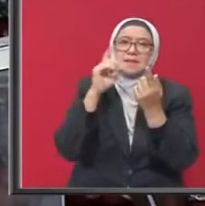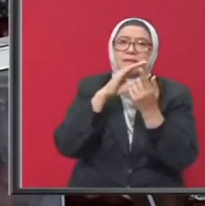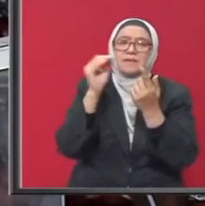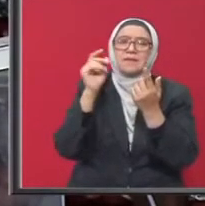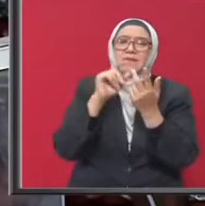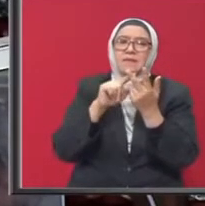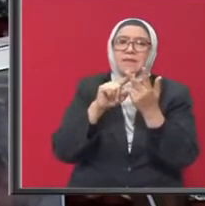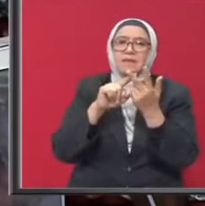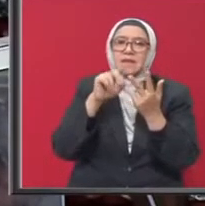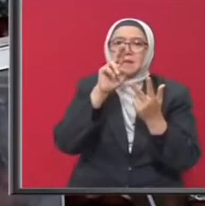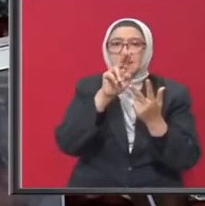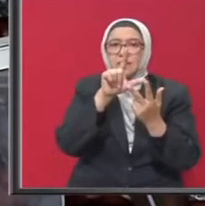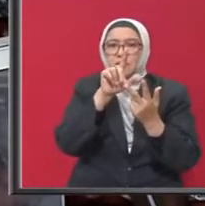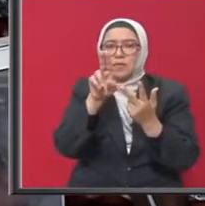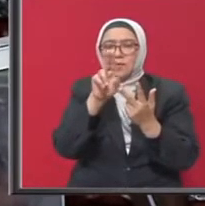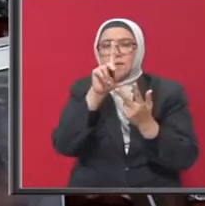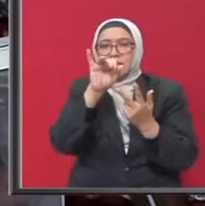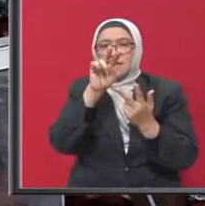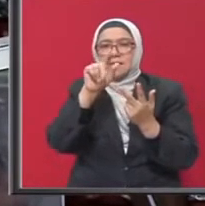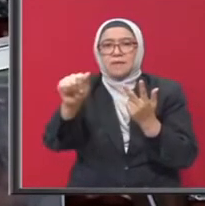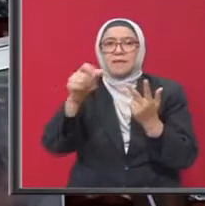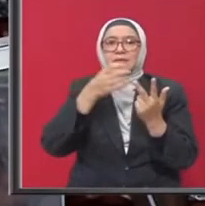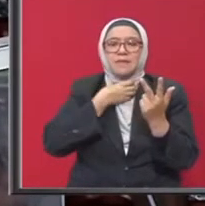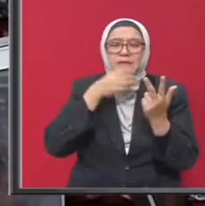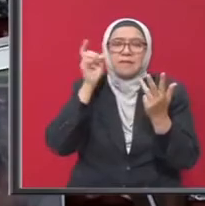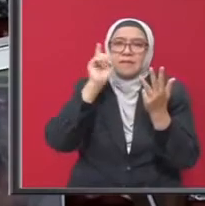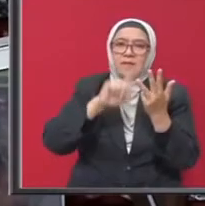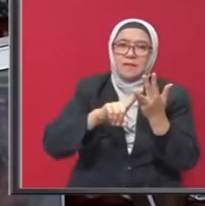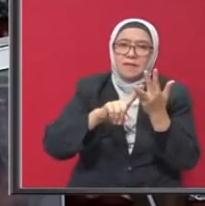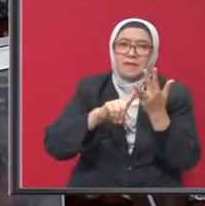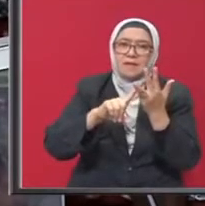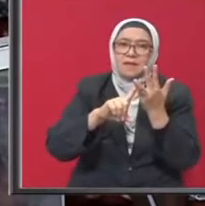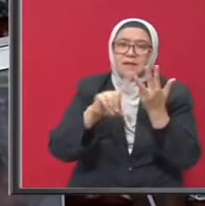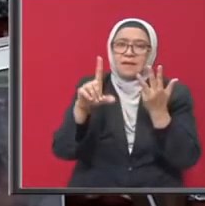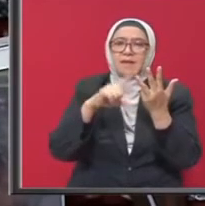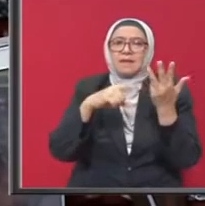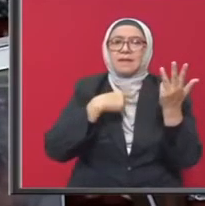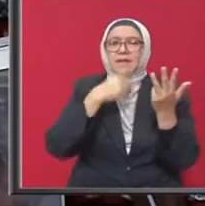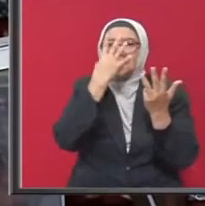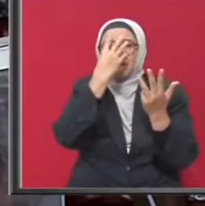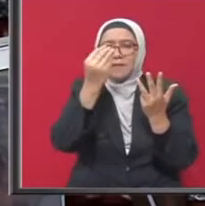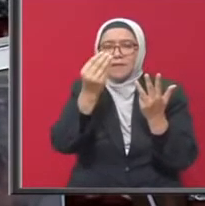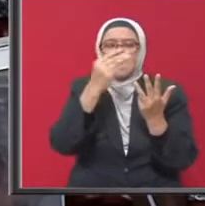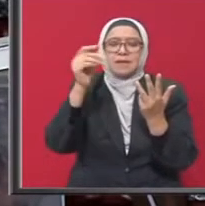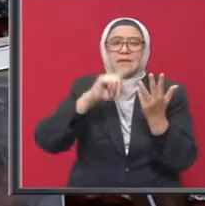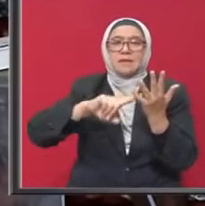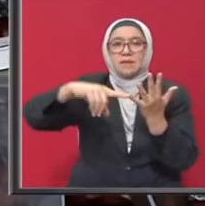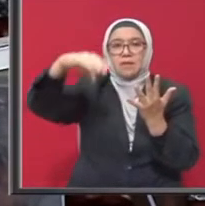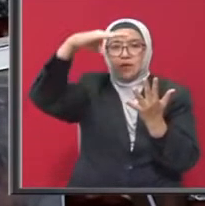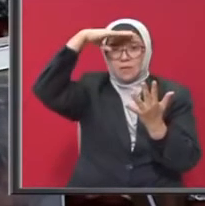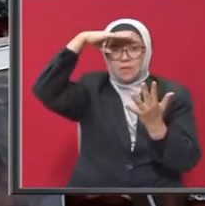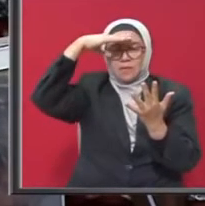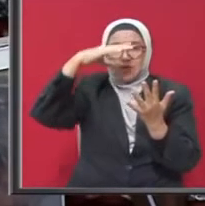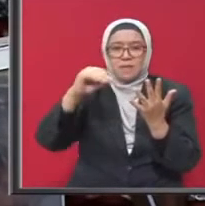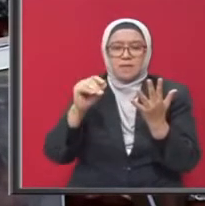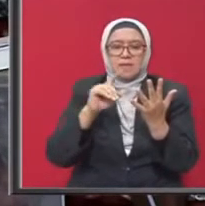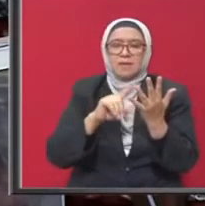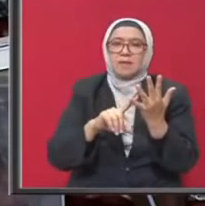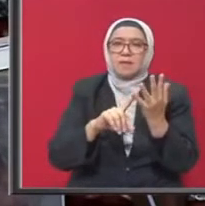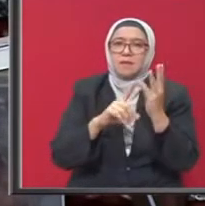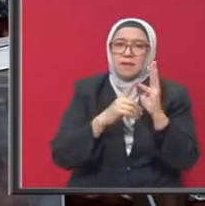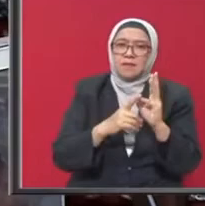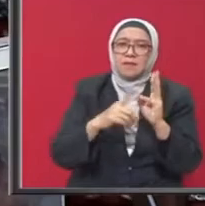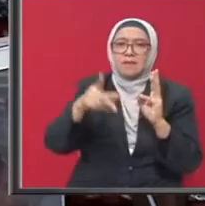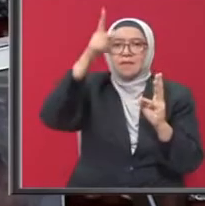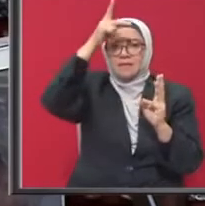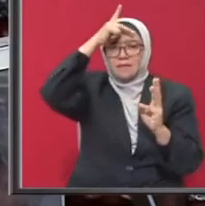kenangan uduk cinta perak di rumah seri kenangan Seremban di rumah seri kenangan Joho baru Joko di rumah seri kenanganku